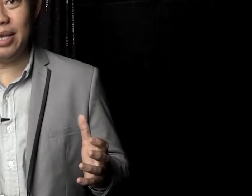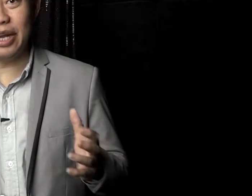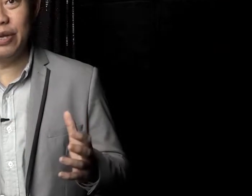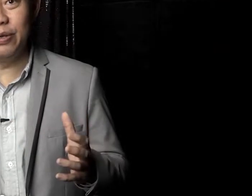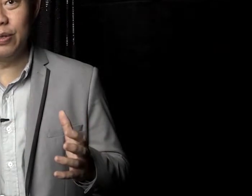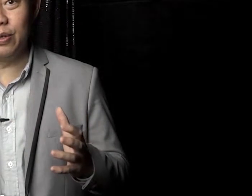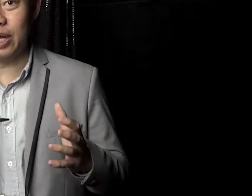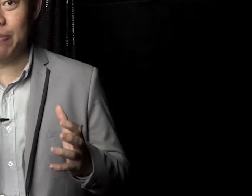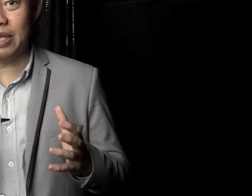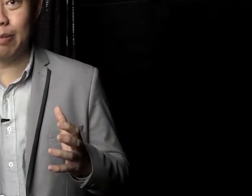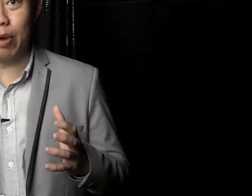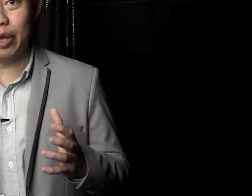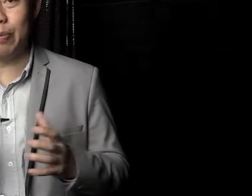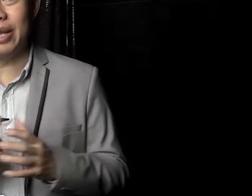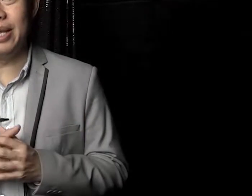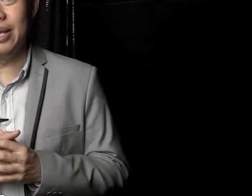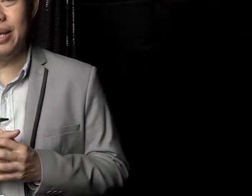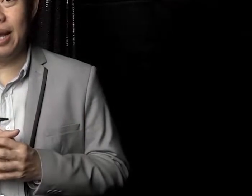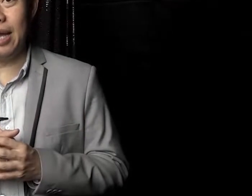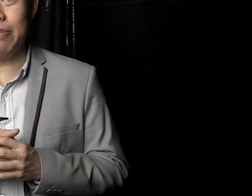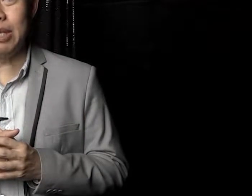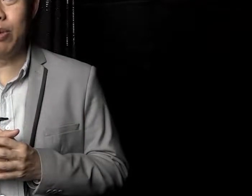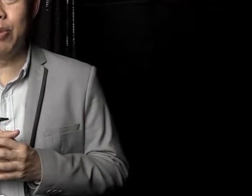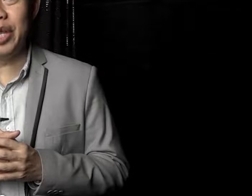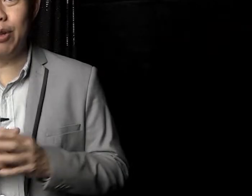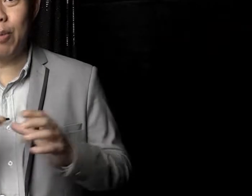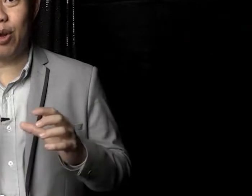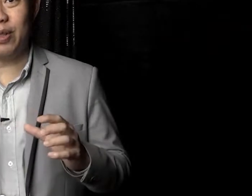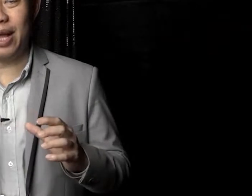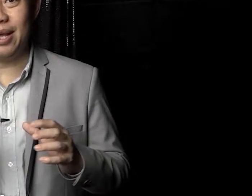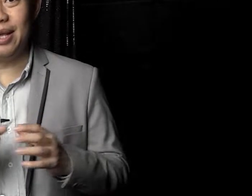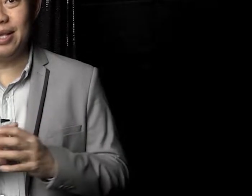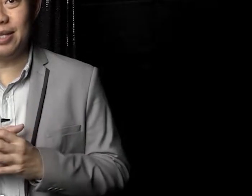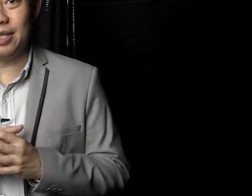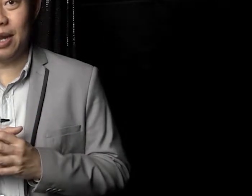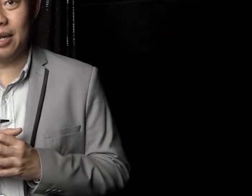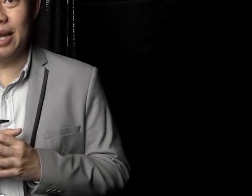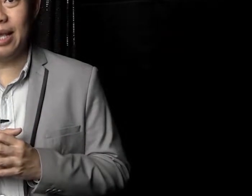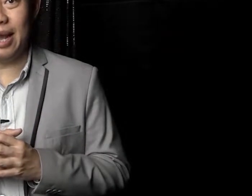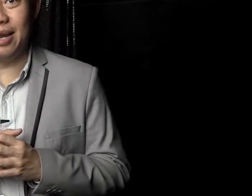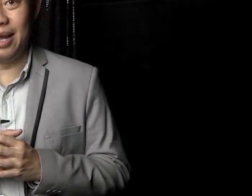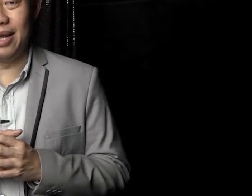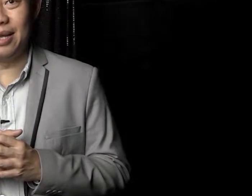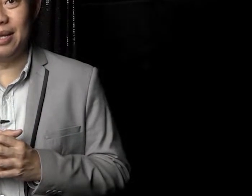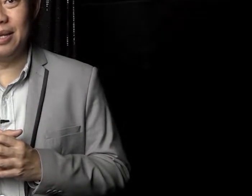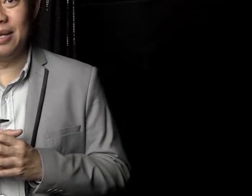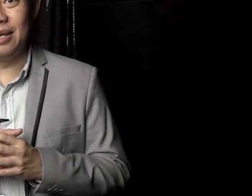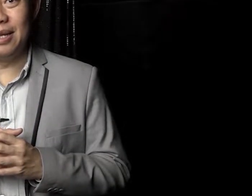semua yang rindu untuk terlibat di dalam Connect Group ini, Anda bisa menghubungi nomor kontak yang tertera di layar